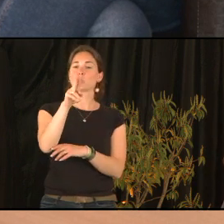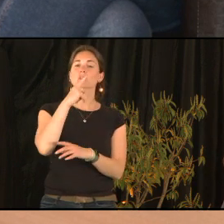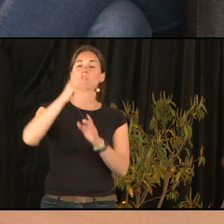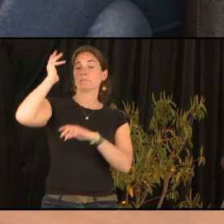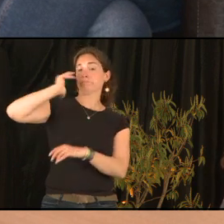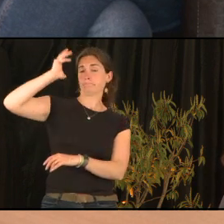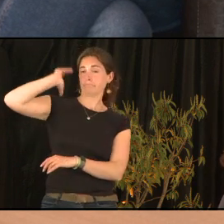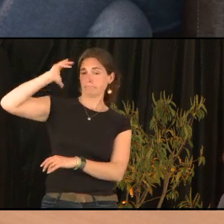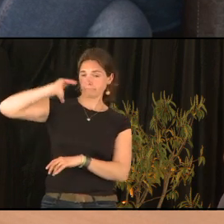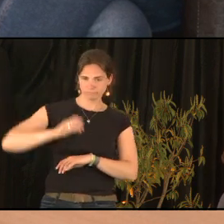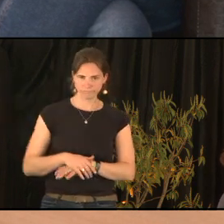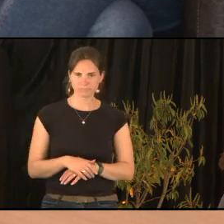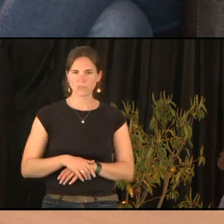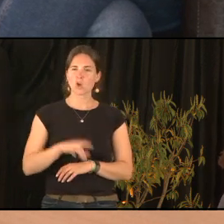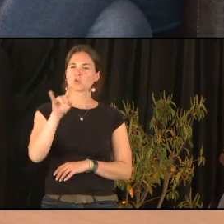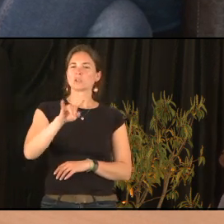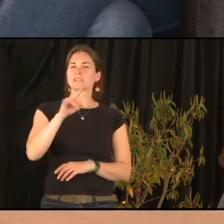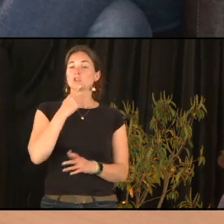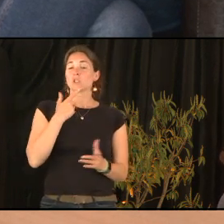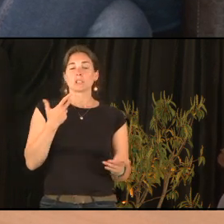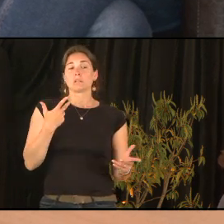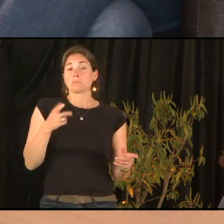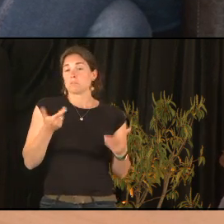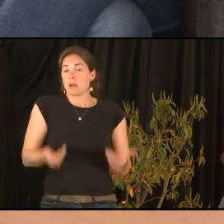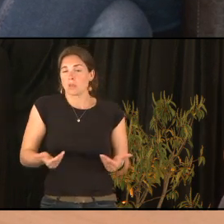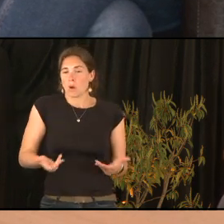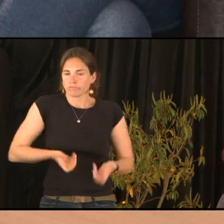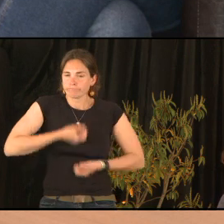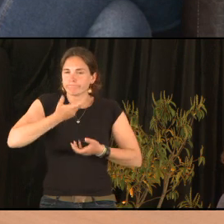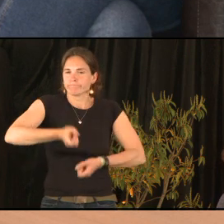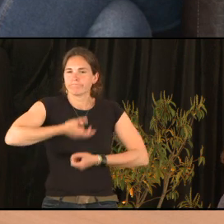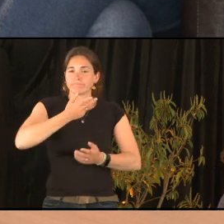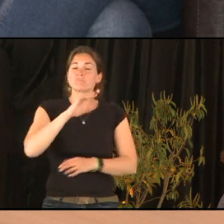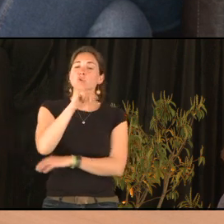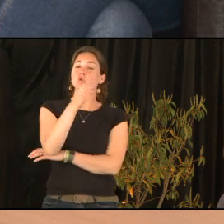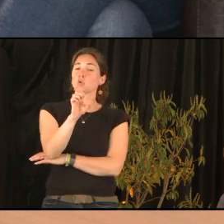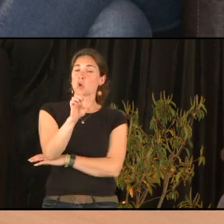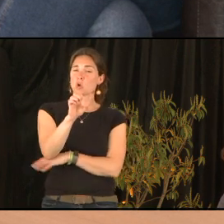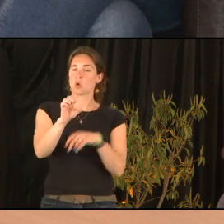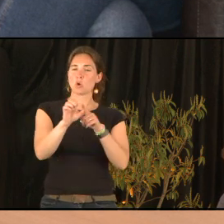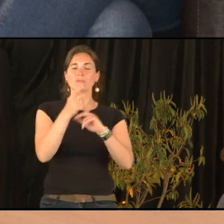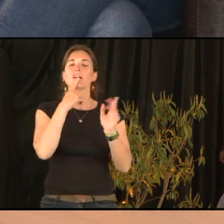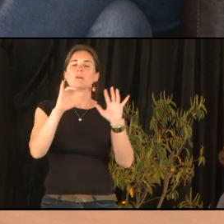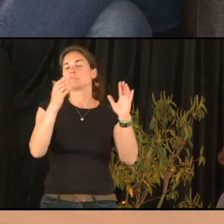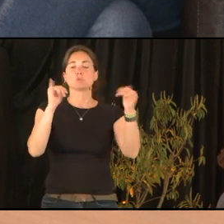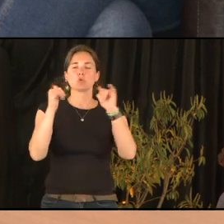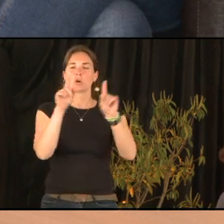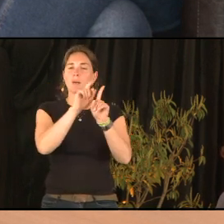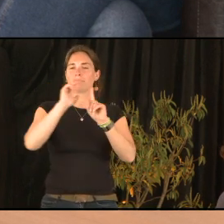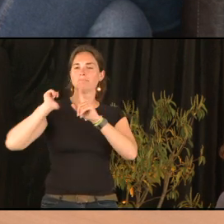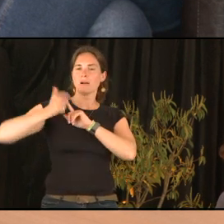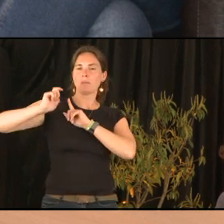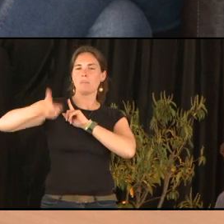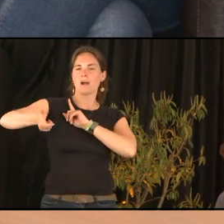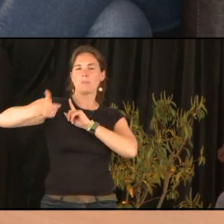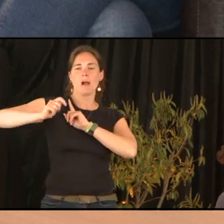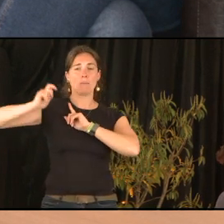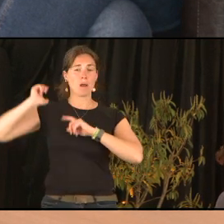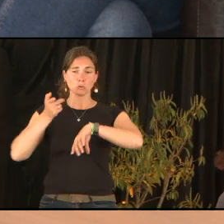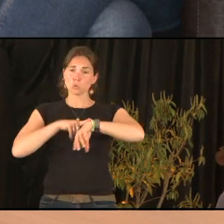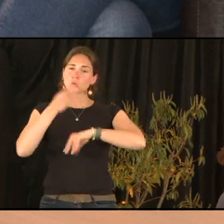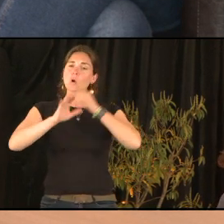première personne du singulier. Il y a tout de suite eu ce médecin. Et en effet, j'ai l'impression de passer à travers le médecin, d'être un peu